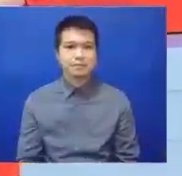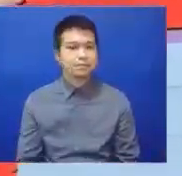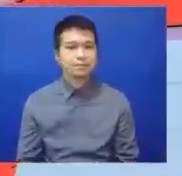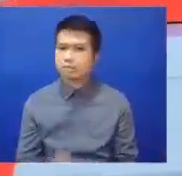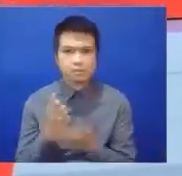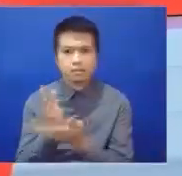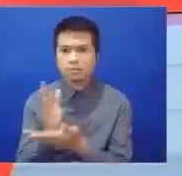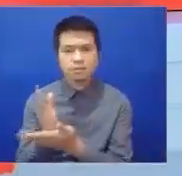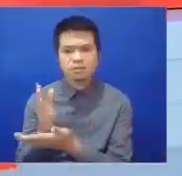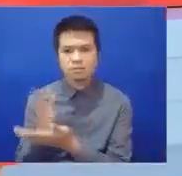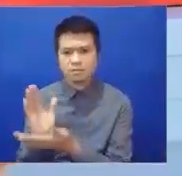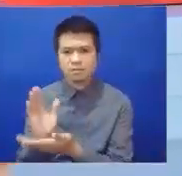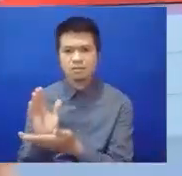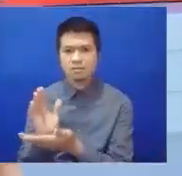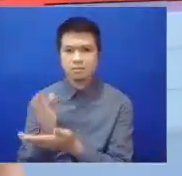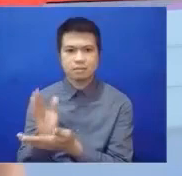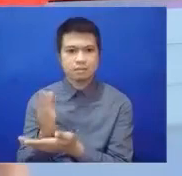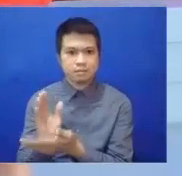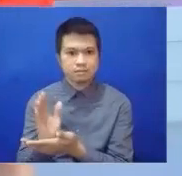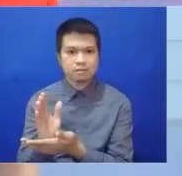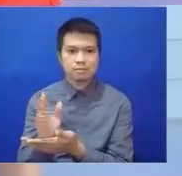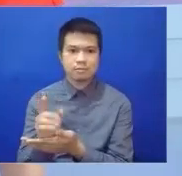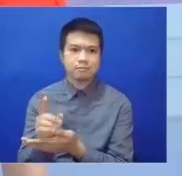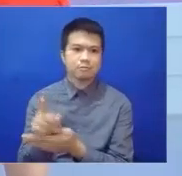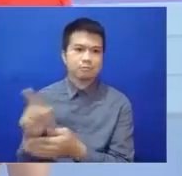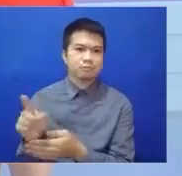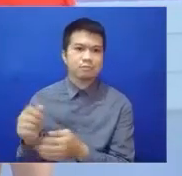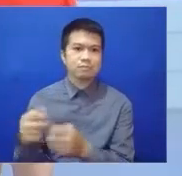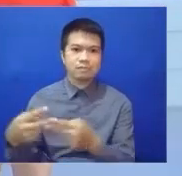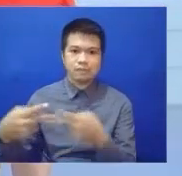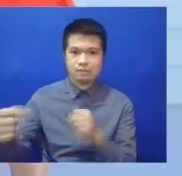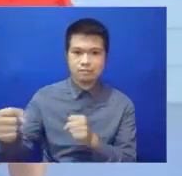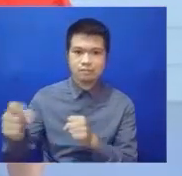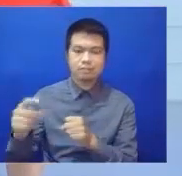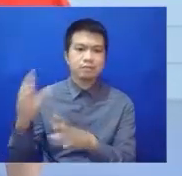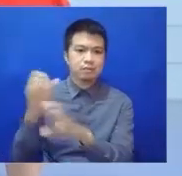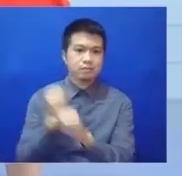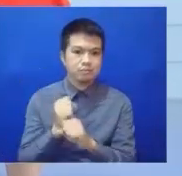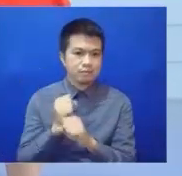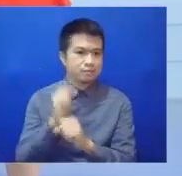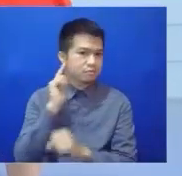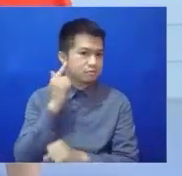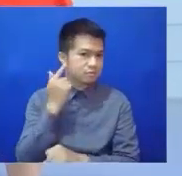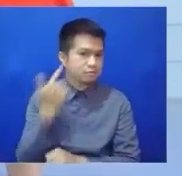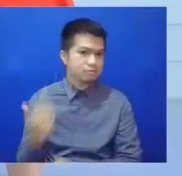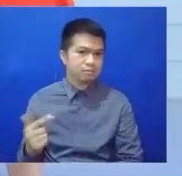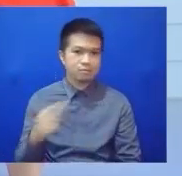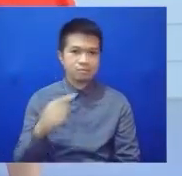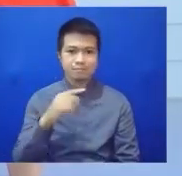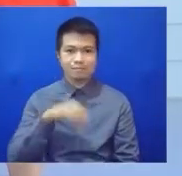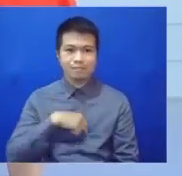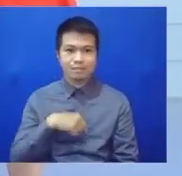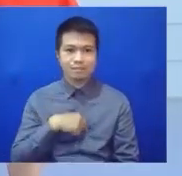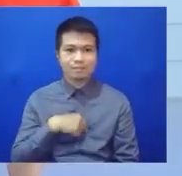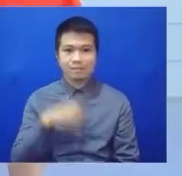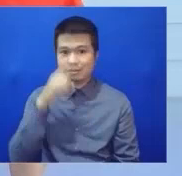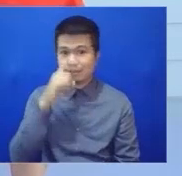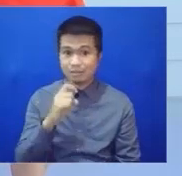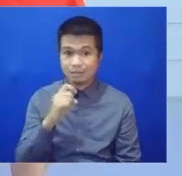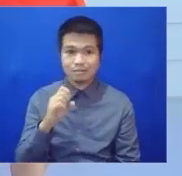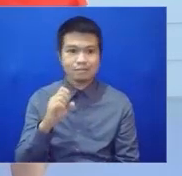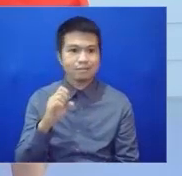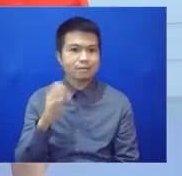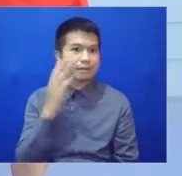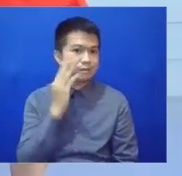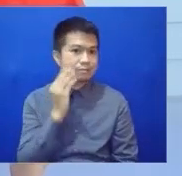ang pagbabasehan, lamang na lamang si Nesthy laban sa hometown bet na si Sena Irie. Ayon sa Box Rec, 10